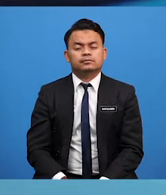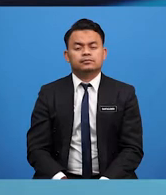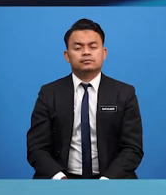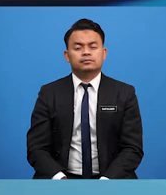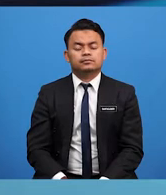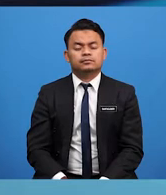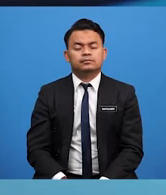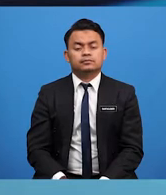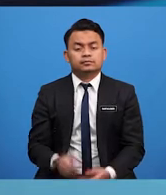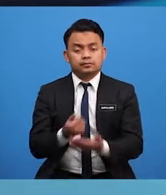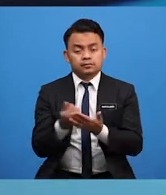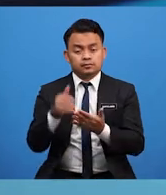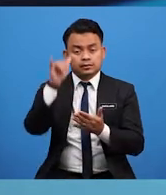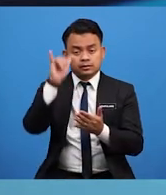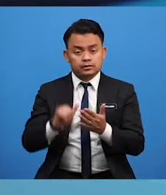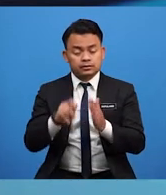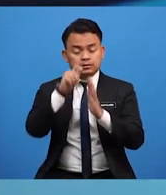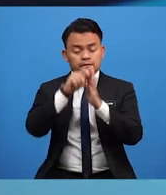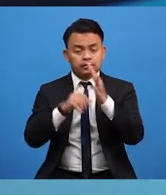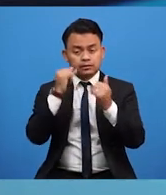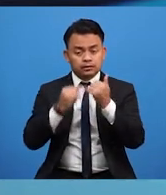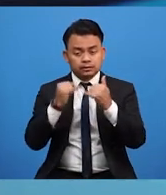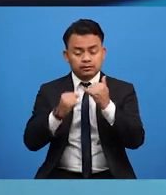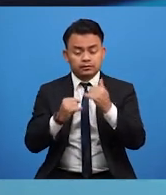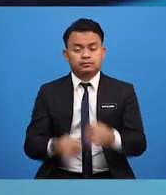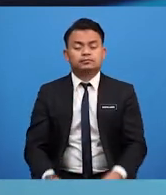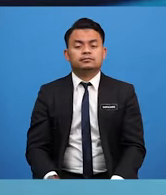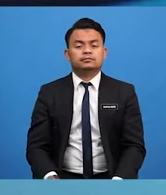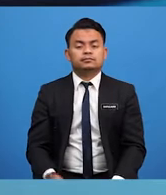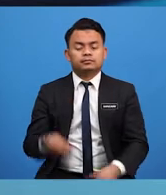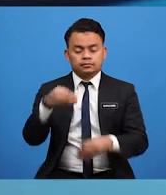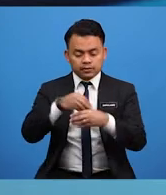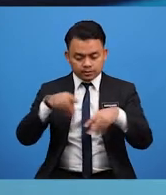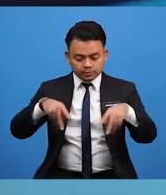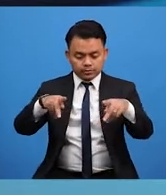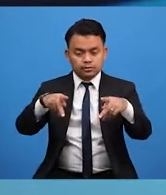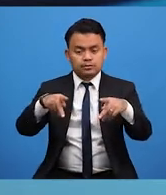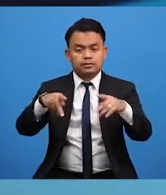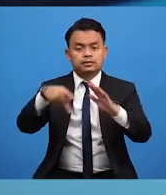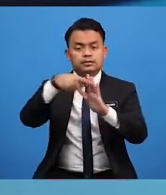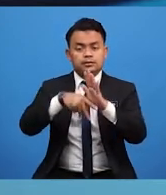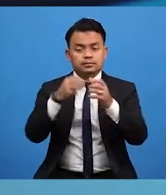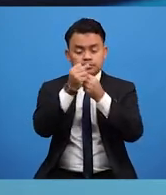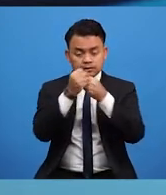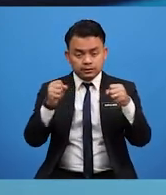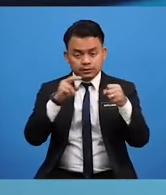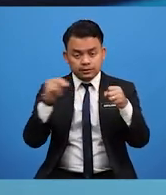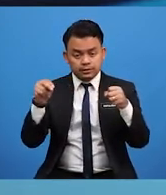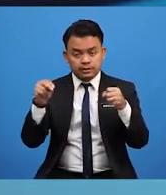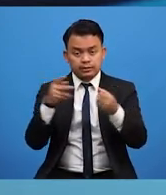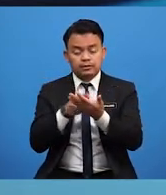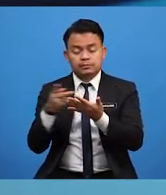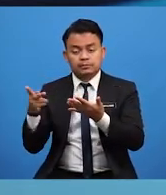Peralatan yang terakhir dalam proses penyediaan pens warna ialah bekas kosong